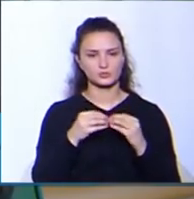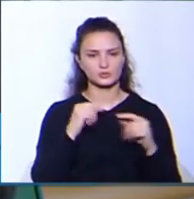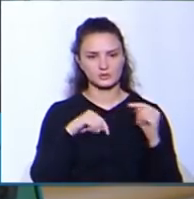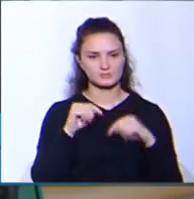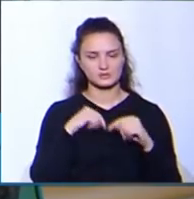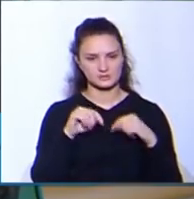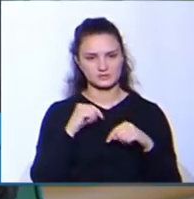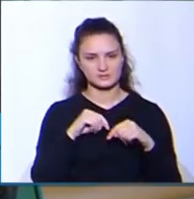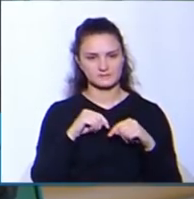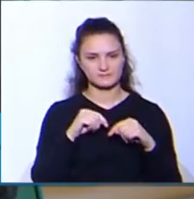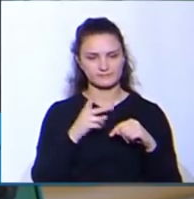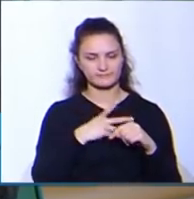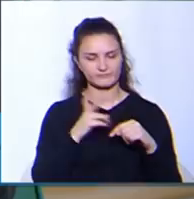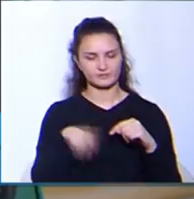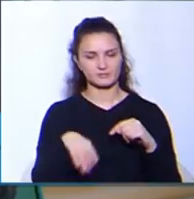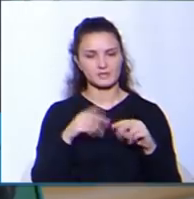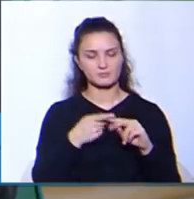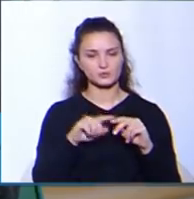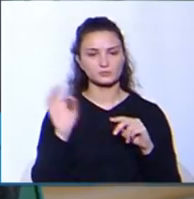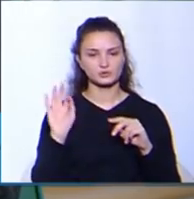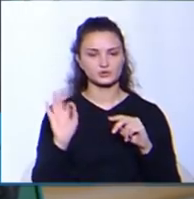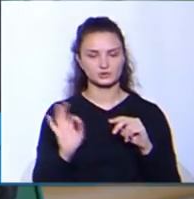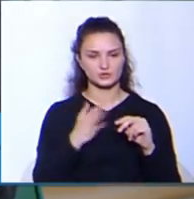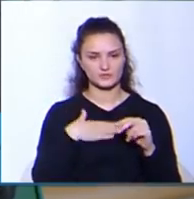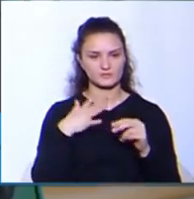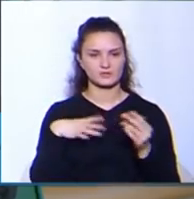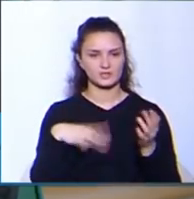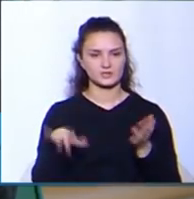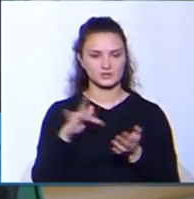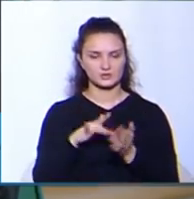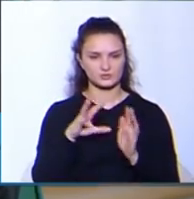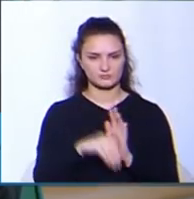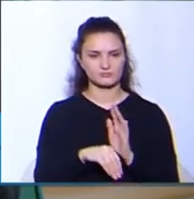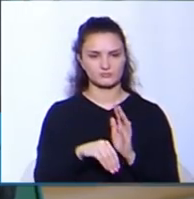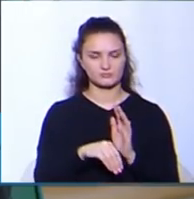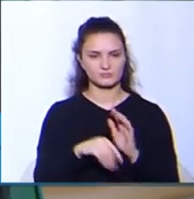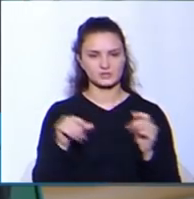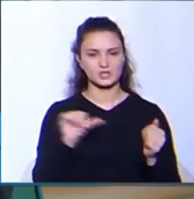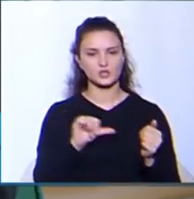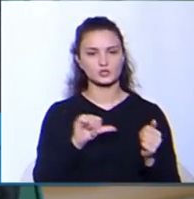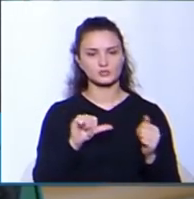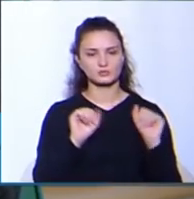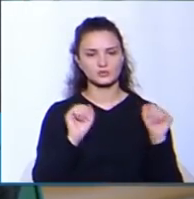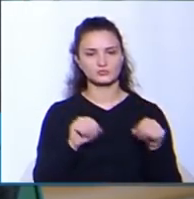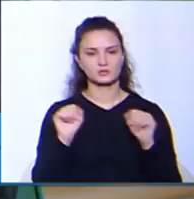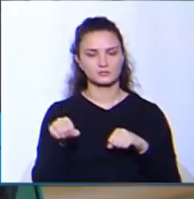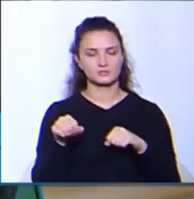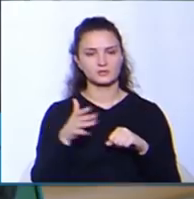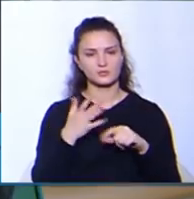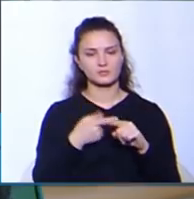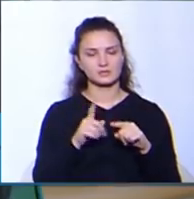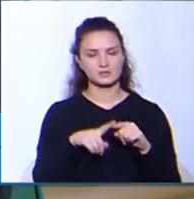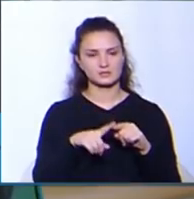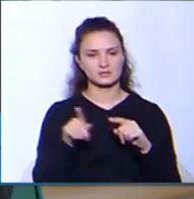მიდის დაღუპვამდე. რაც ხშირია სამწუხარო ჩვენ ქვეყანაში მოგეხსენებათ რომ ნარკოტიკული საშუალება რომელიც